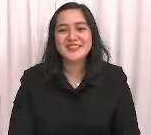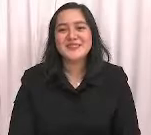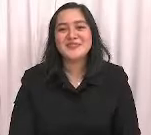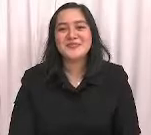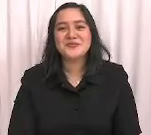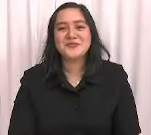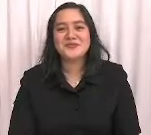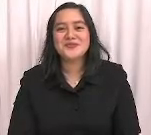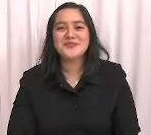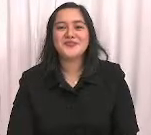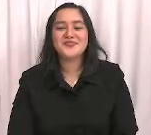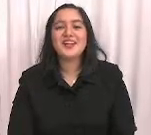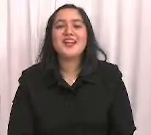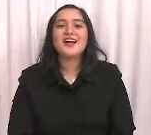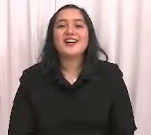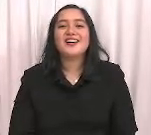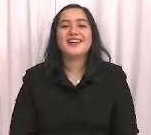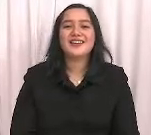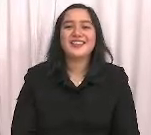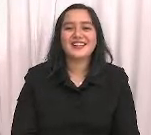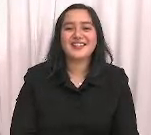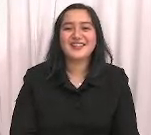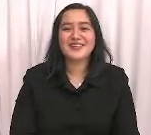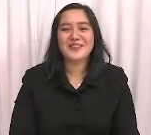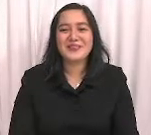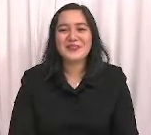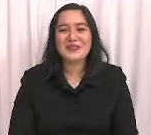Enjoy your lunch, virtuous wives.